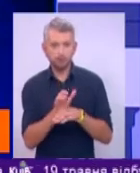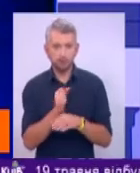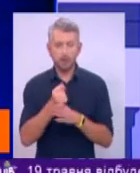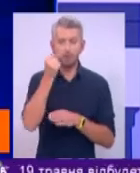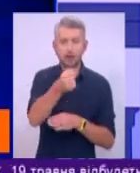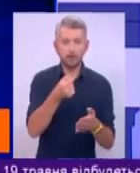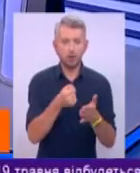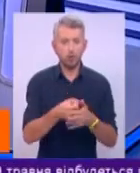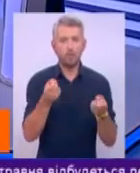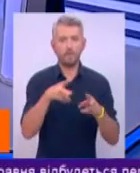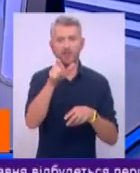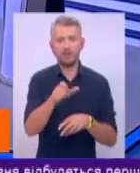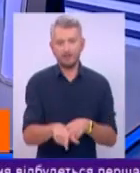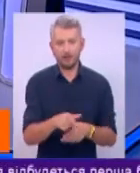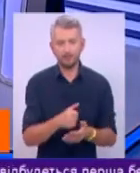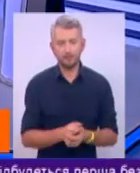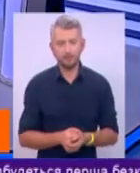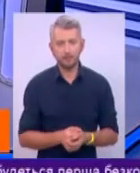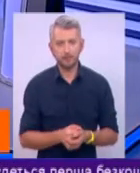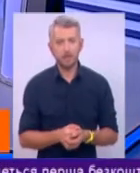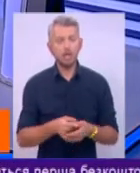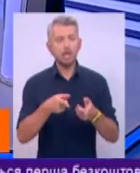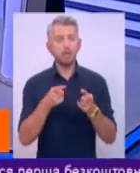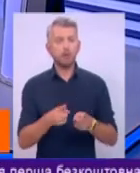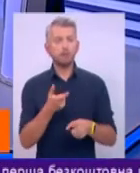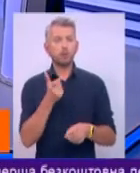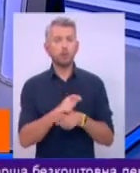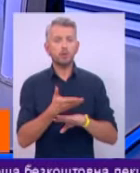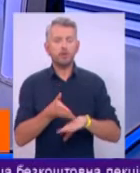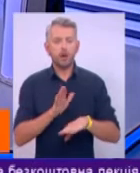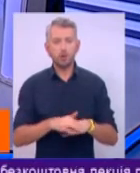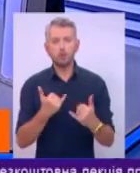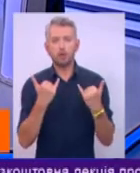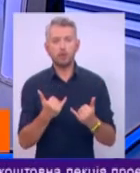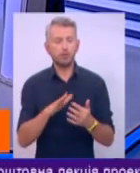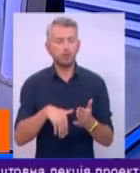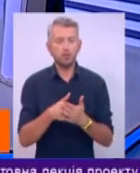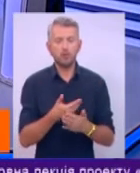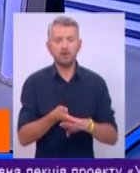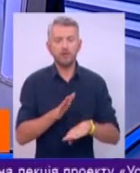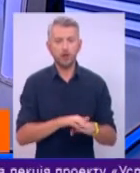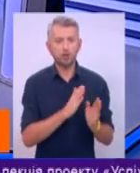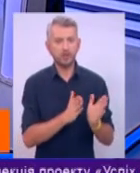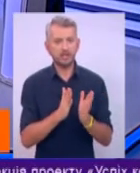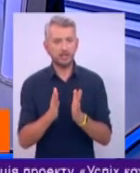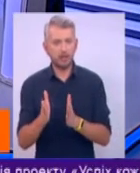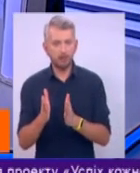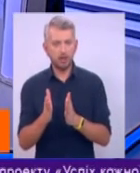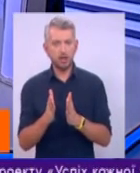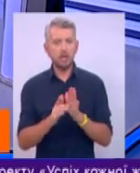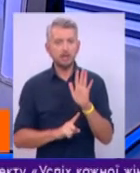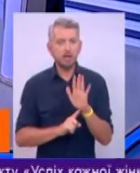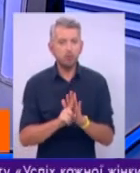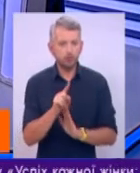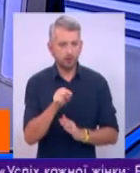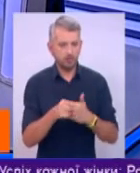дійсно має надати йому цю допомогу. Насправді, дуже важко, та сьогодні досі важко системі запустити